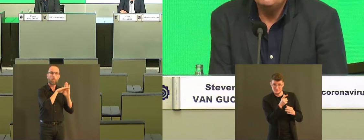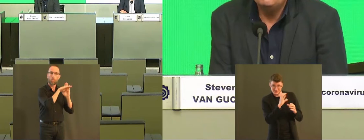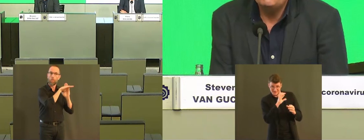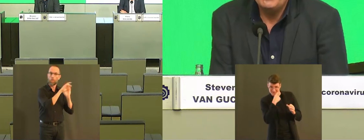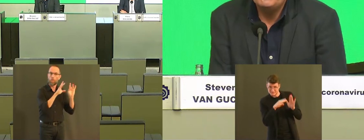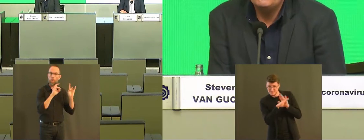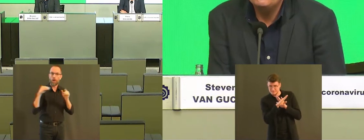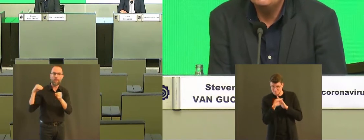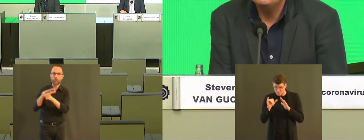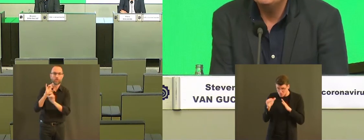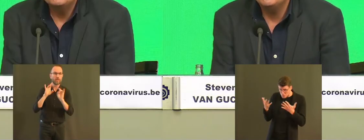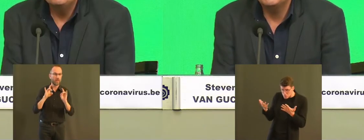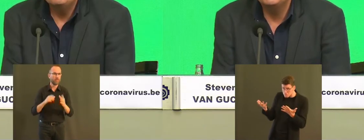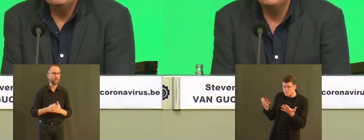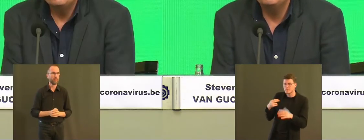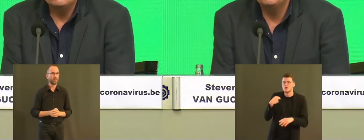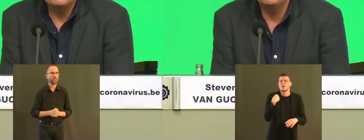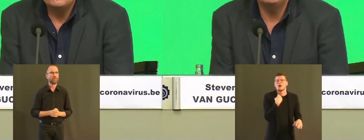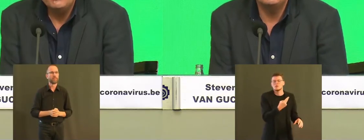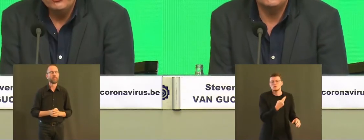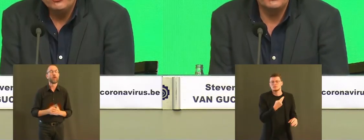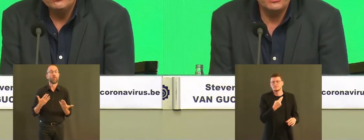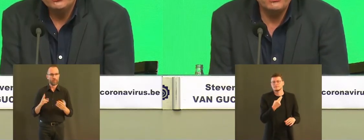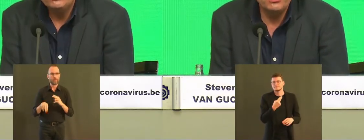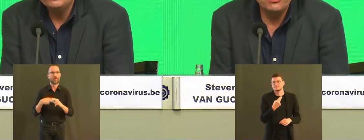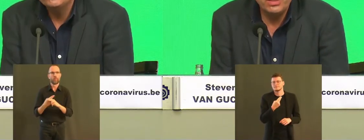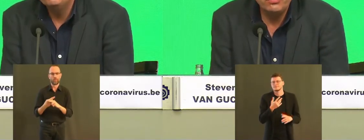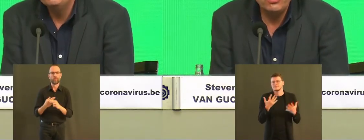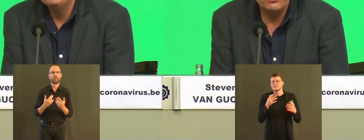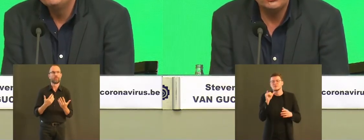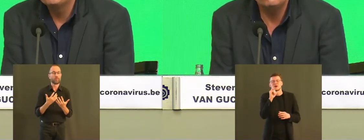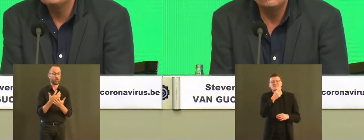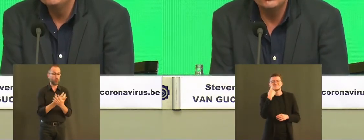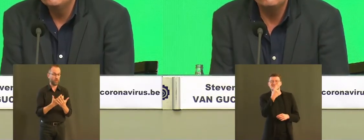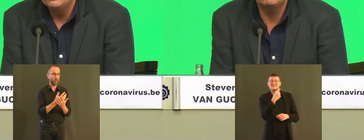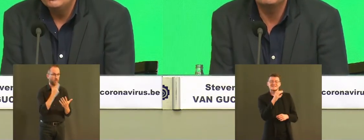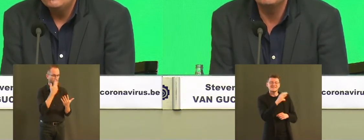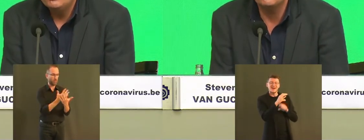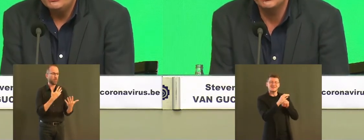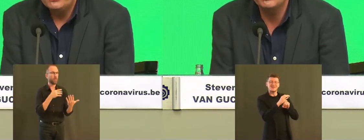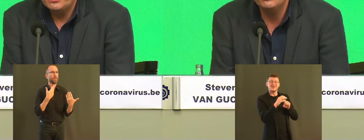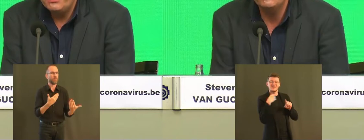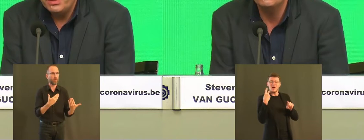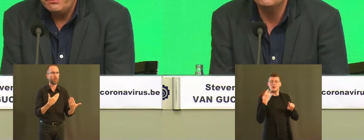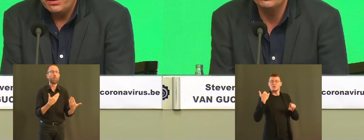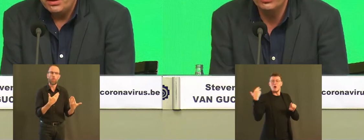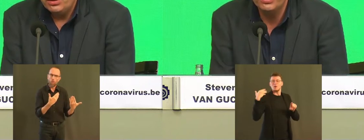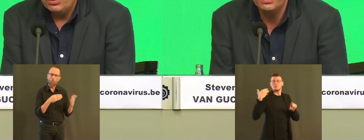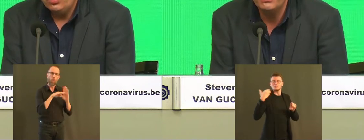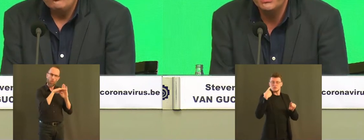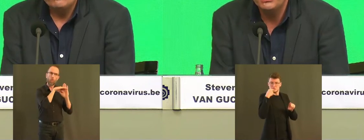On voit pas'augmentation chiffres et qu'il y a une tendance à la baisse des chiffres.'est bien, c'est ce qui est très